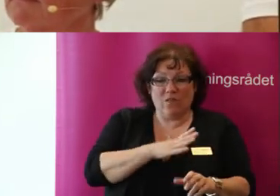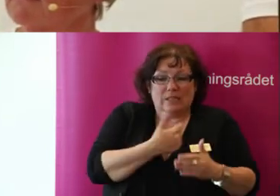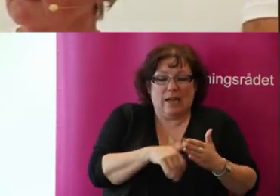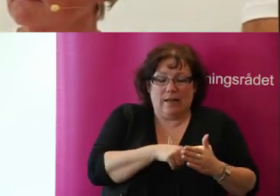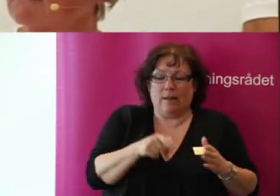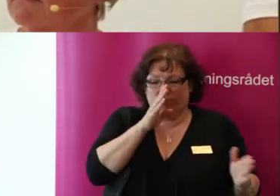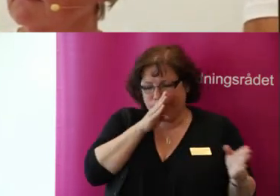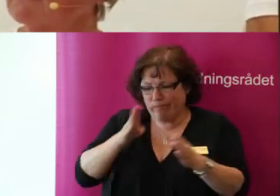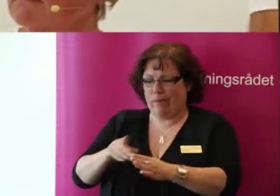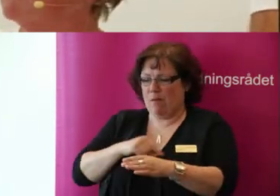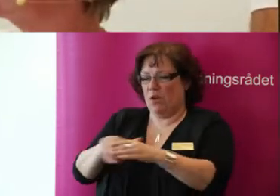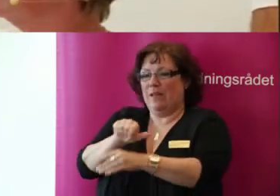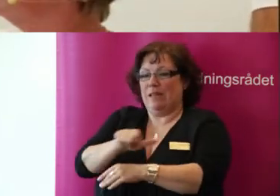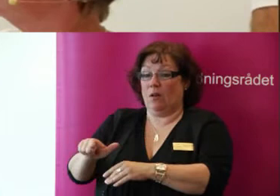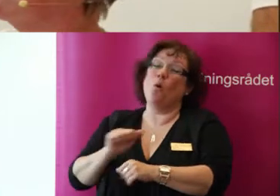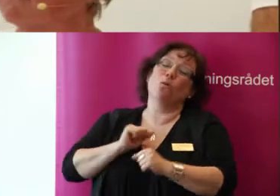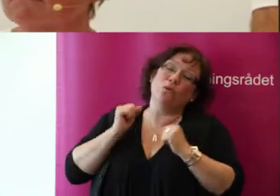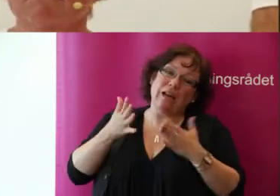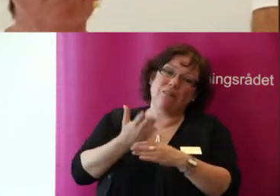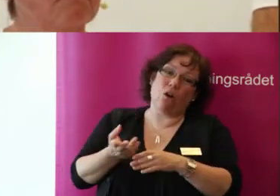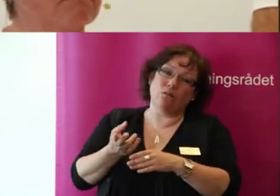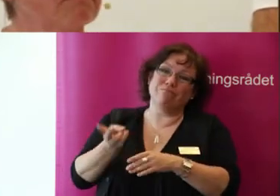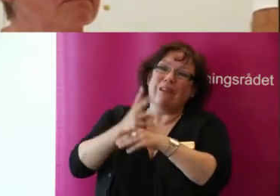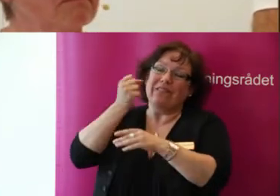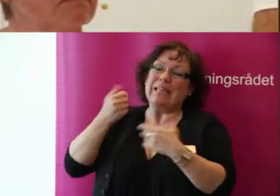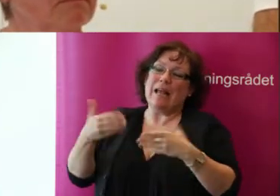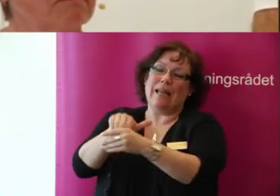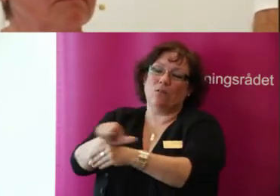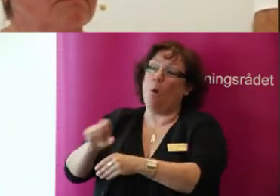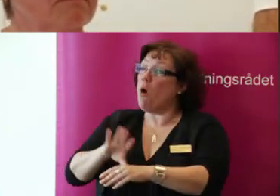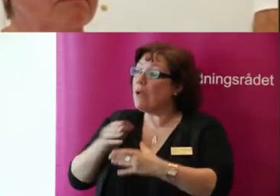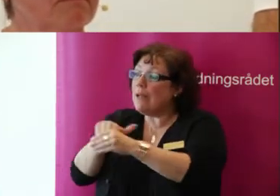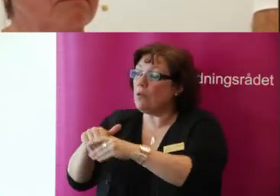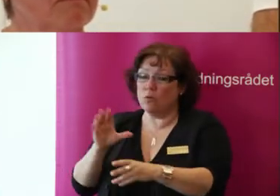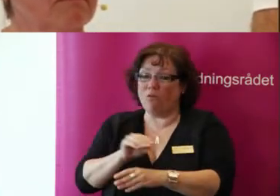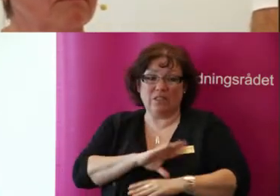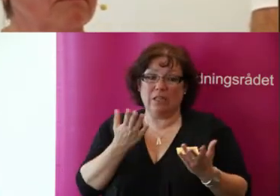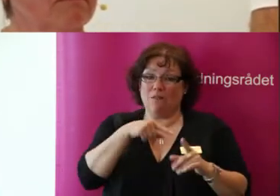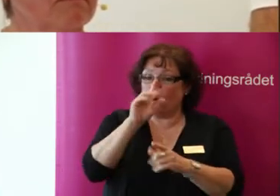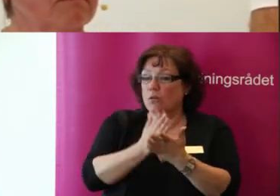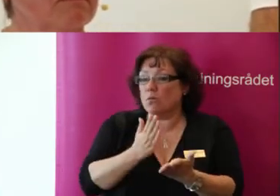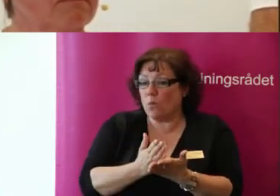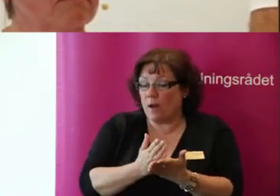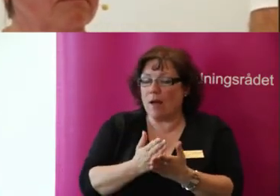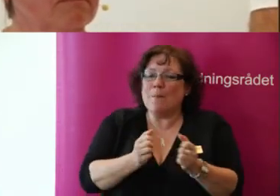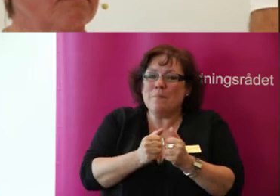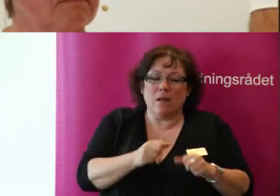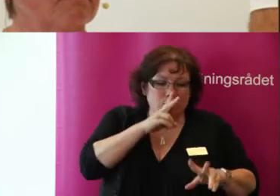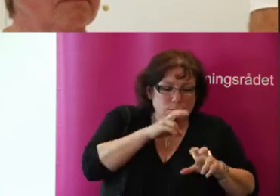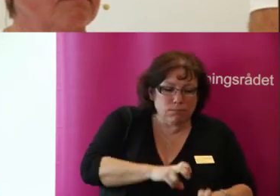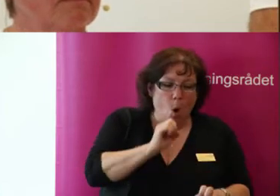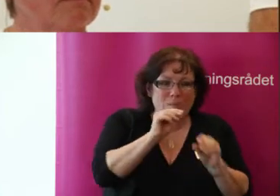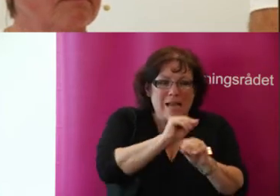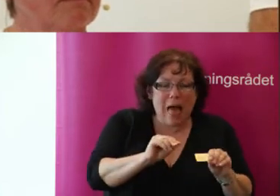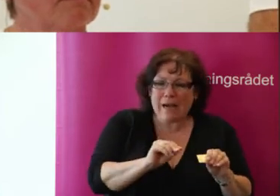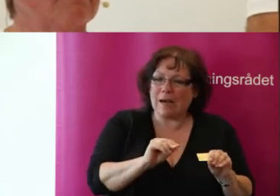deltagarna. Och det är klart, de är ändå de viktigaste i folkbildningen. Annars vore det ingen folkhögskola, ingen folkbildning. Men forskning kring lärarna specifikt och lärarnas arbete